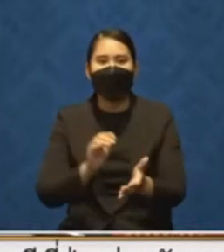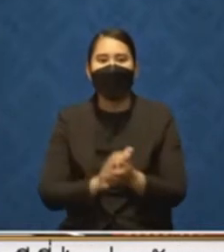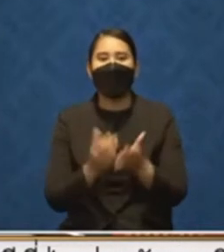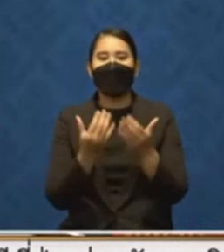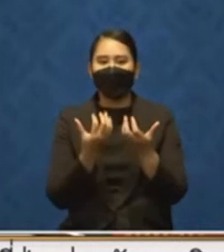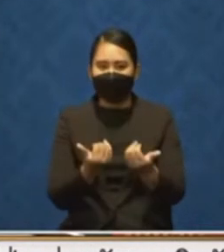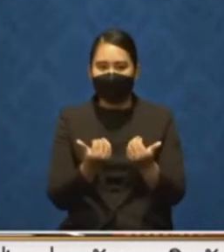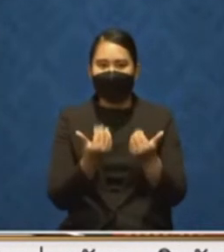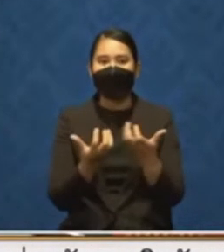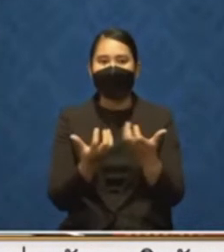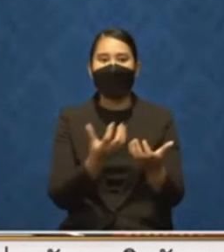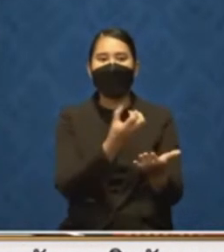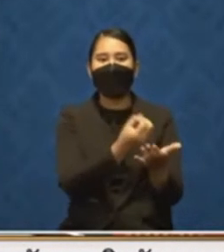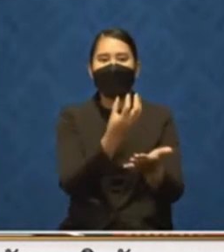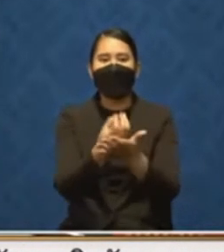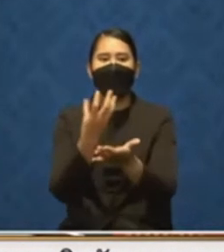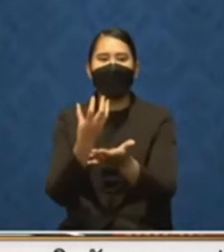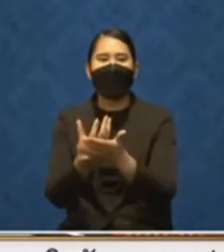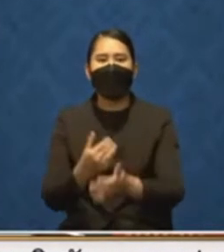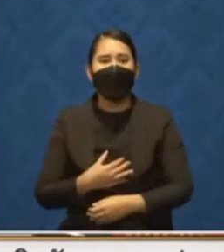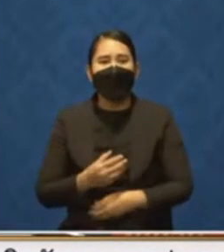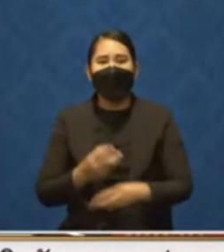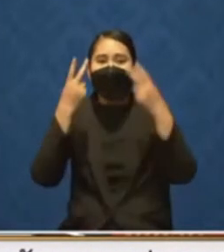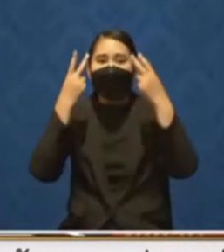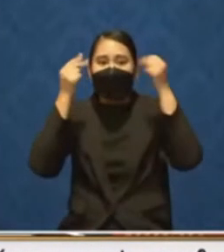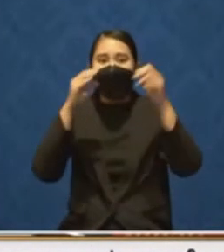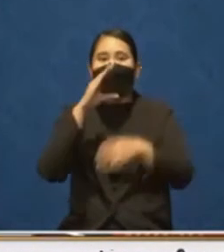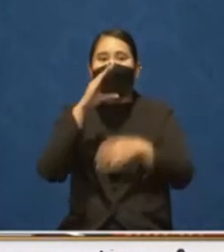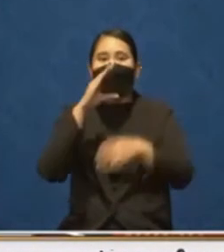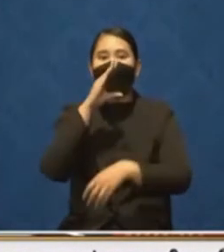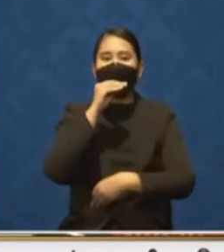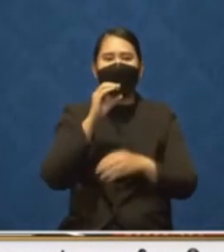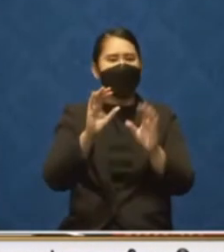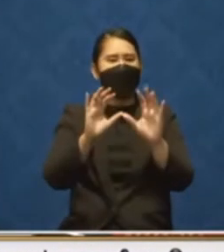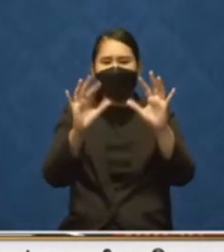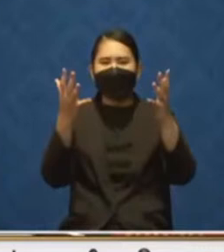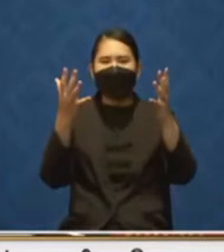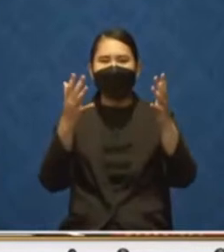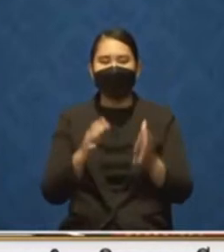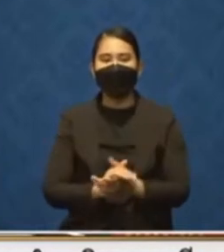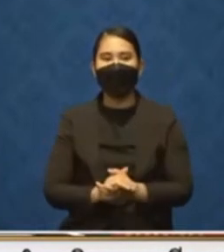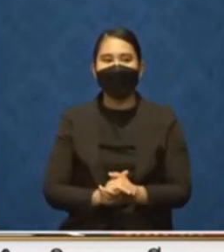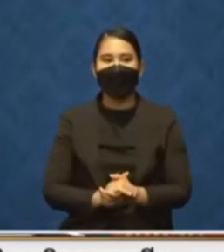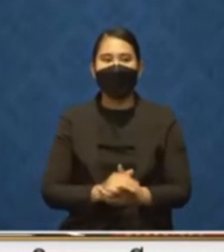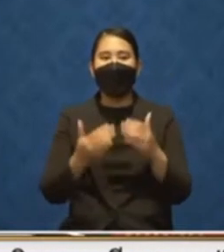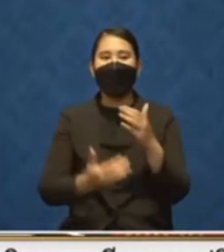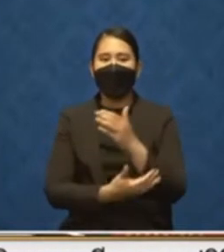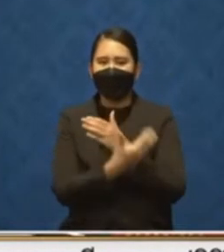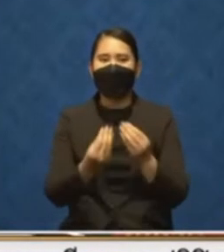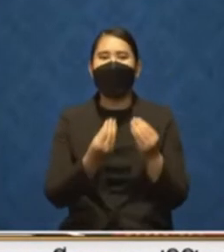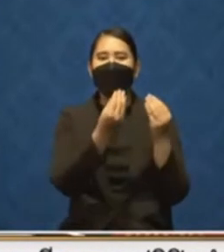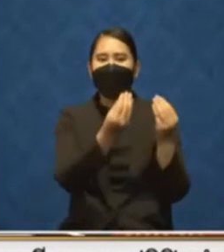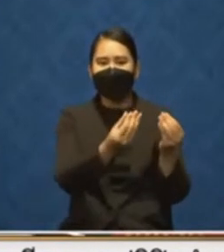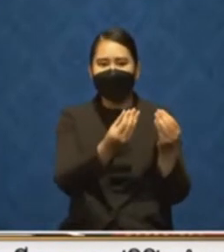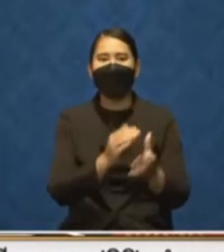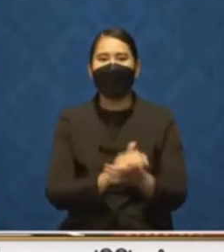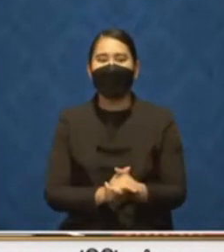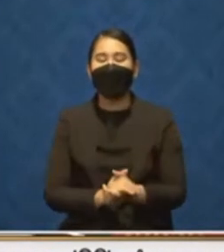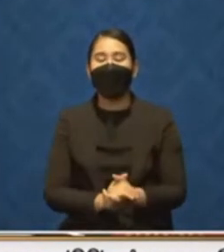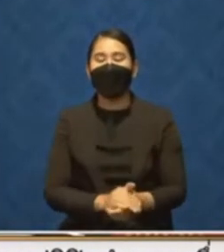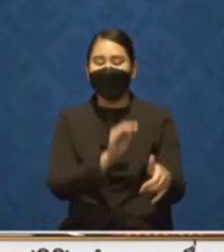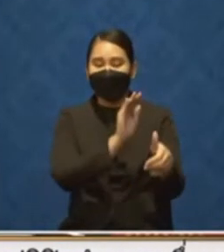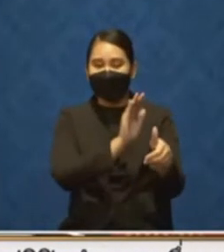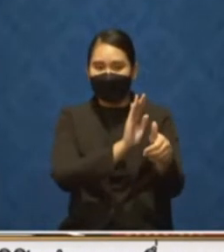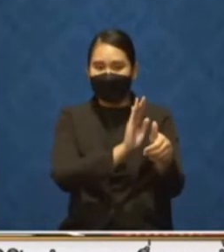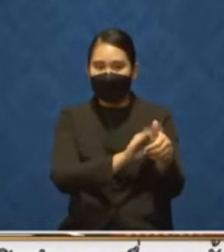ยากหมากแพงอย่างที่เป็นอยู่ยังไม่เคยดีจากนายกเลยครับจริงๆให้โอกาสทางเลือกท่านมาชี้แจงตามกลไกรัฐสภาด้วย